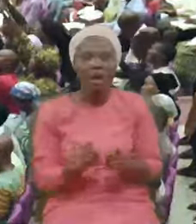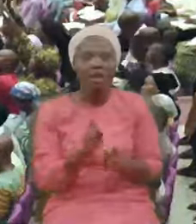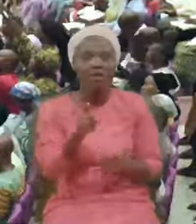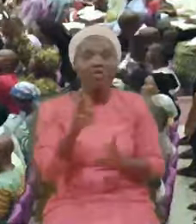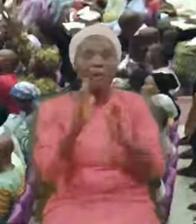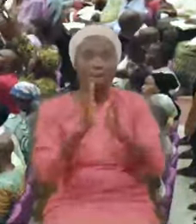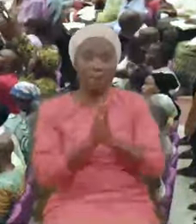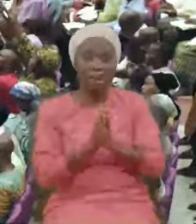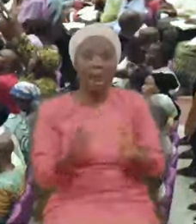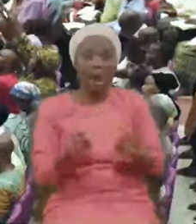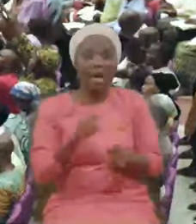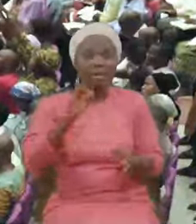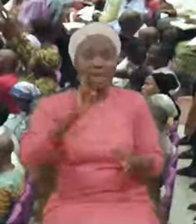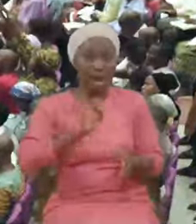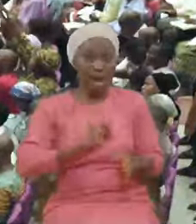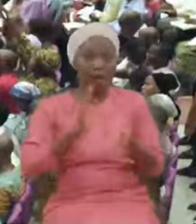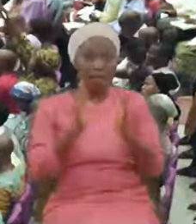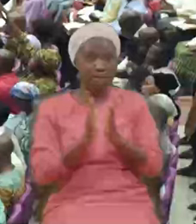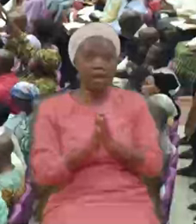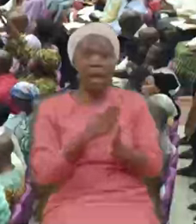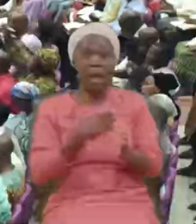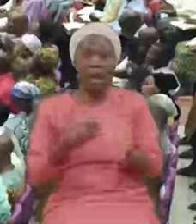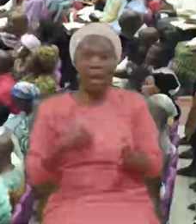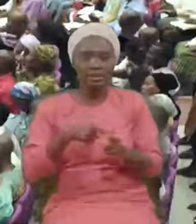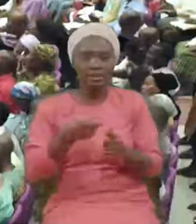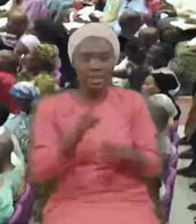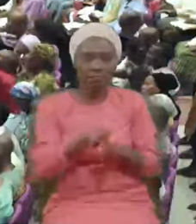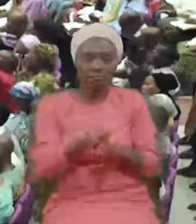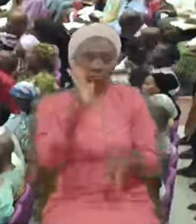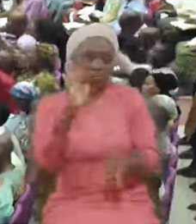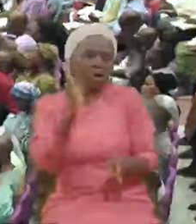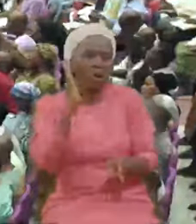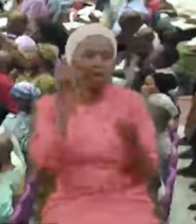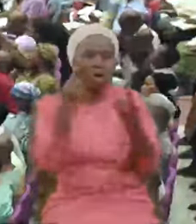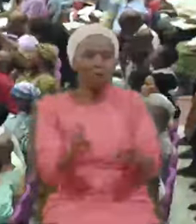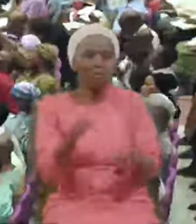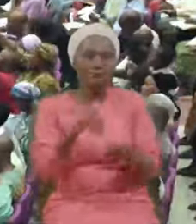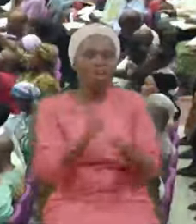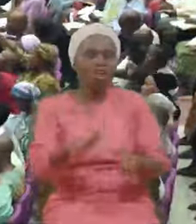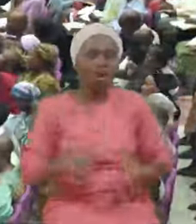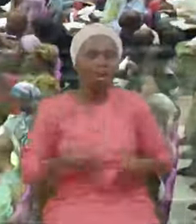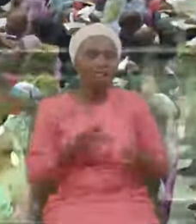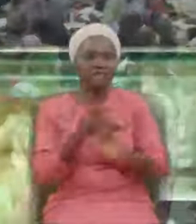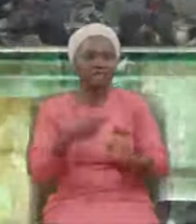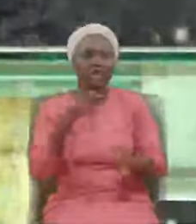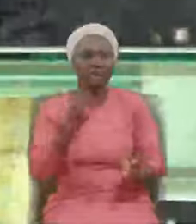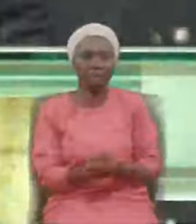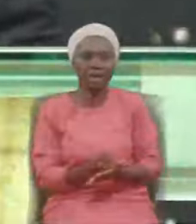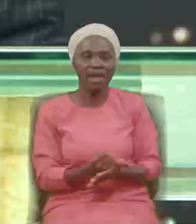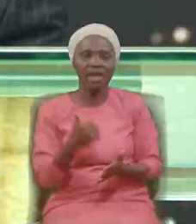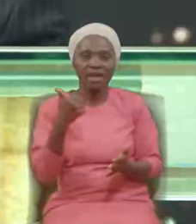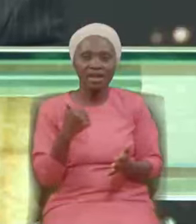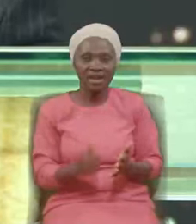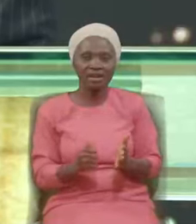priez, comme je prie, il y aura une explosion dans votre vie.